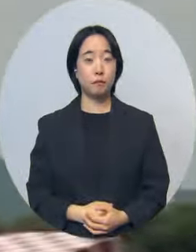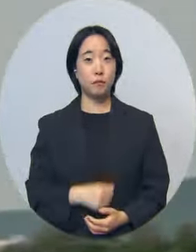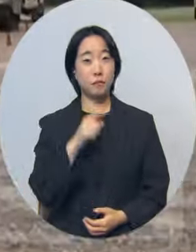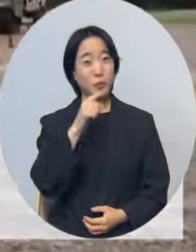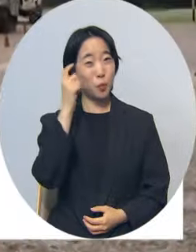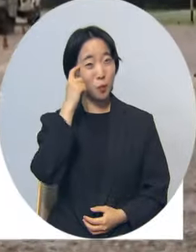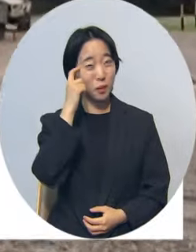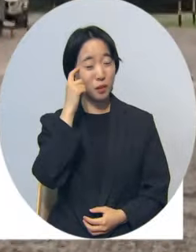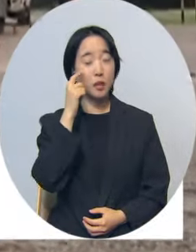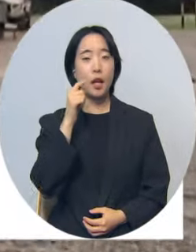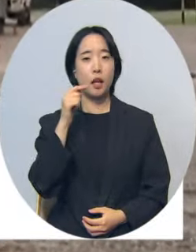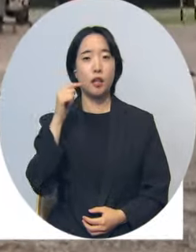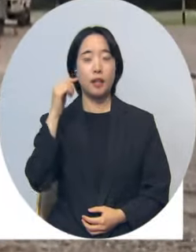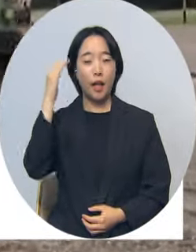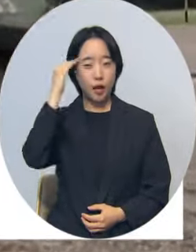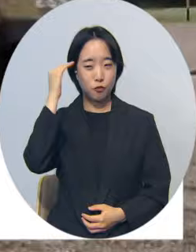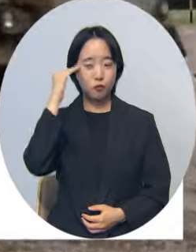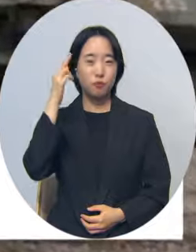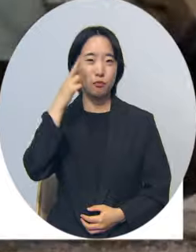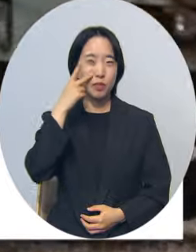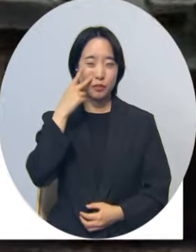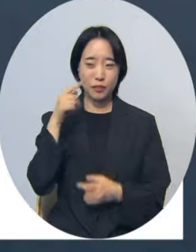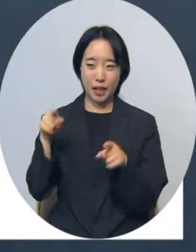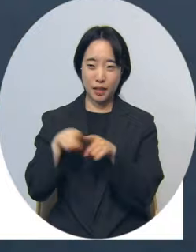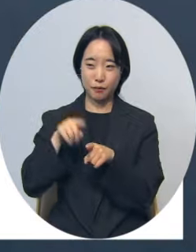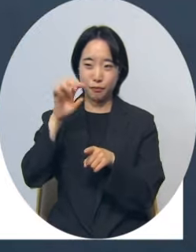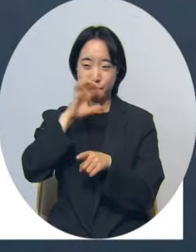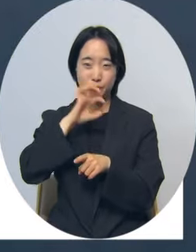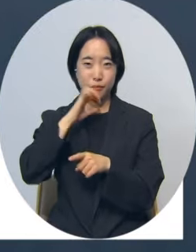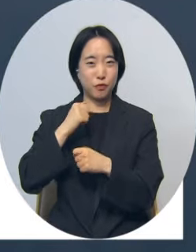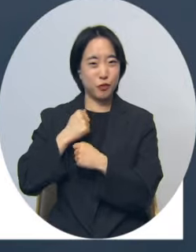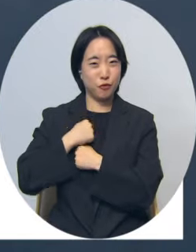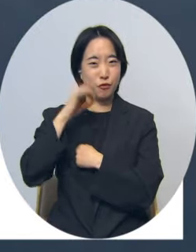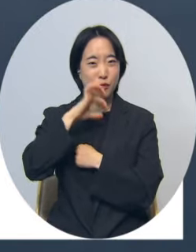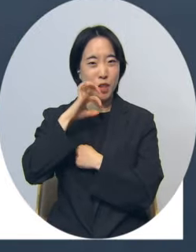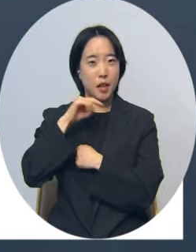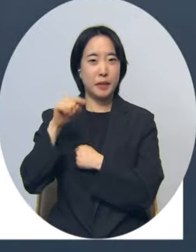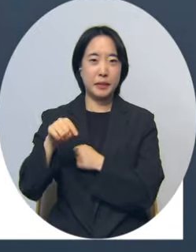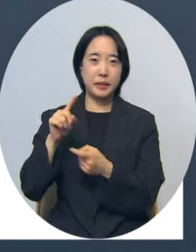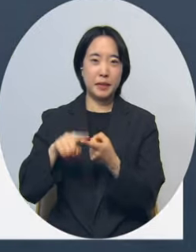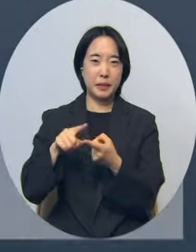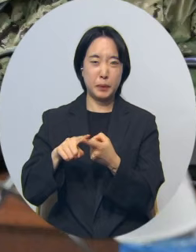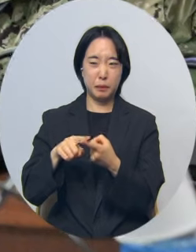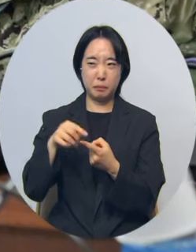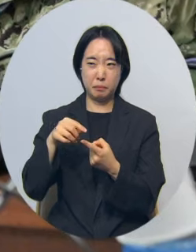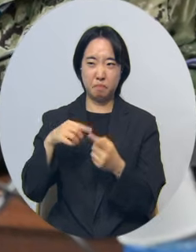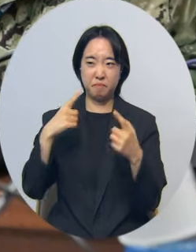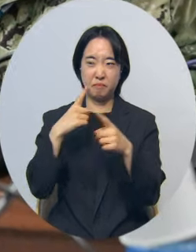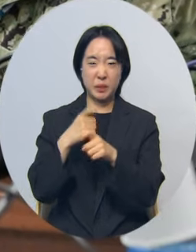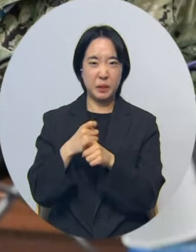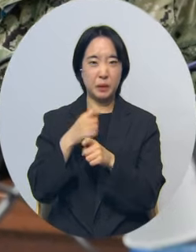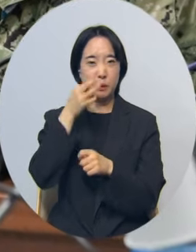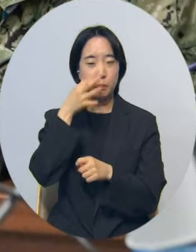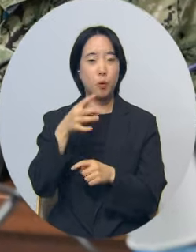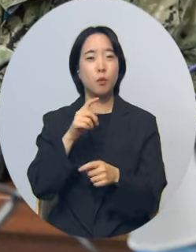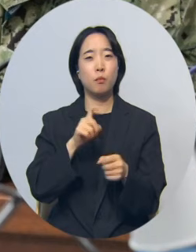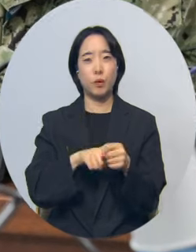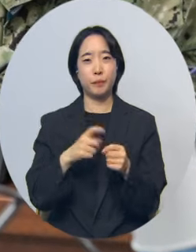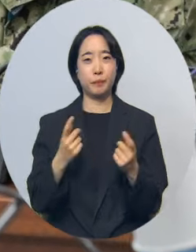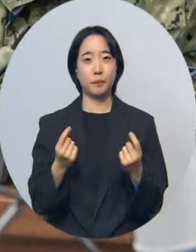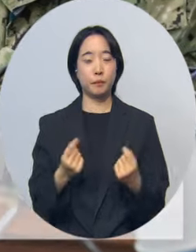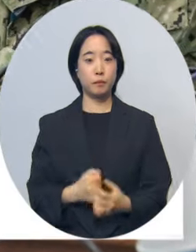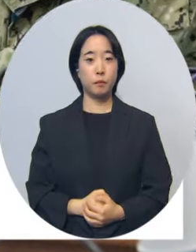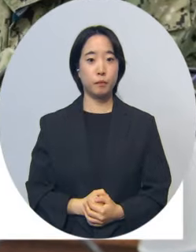신형 방사포를 공개한 건 한미 연합 연습에 대한 반발 차원이라는 분석도 나옵니다. 이런 가운데 양용모